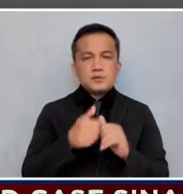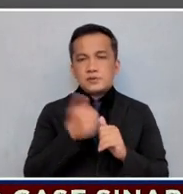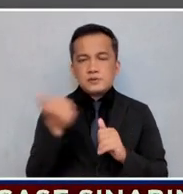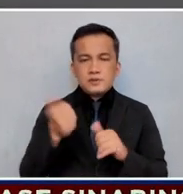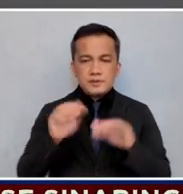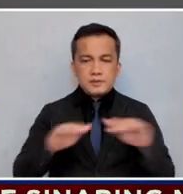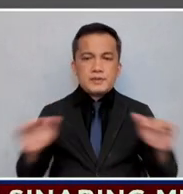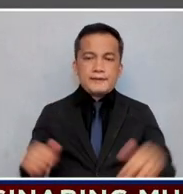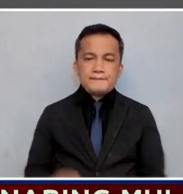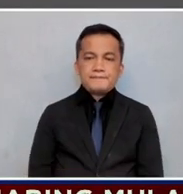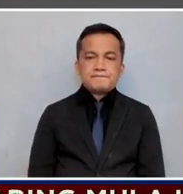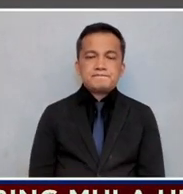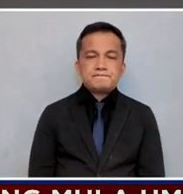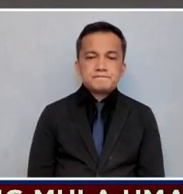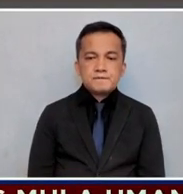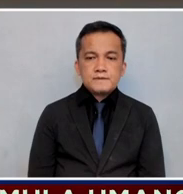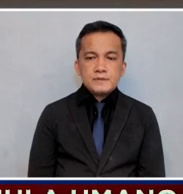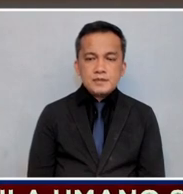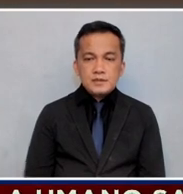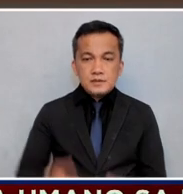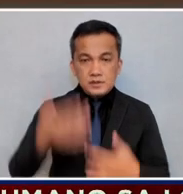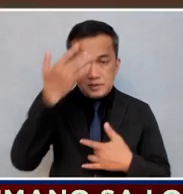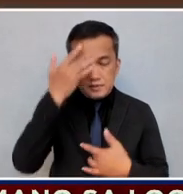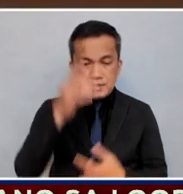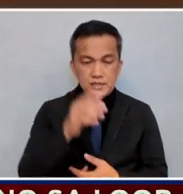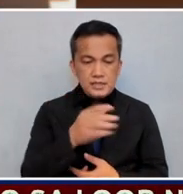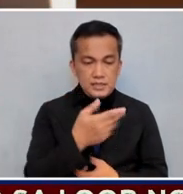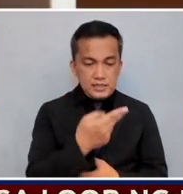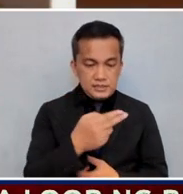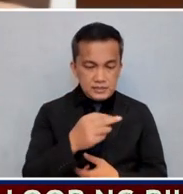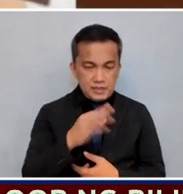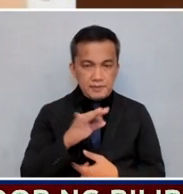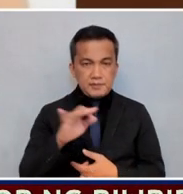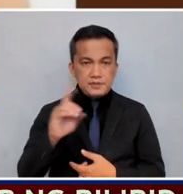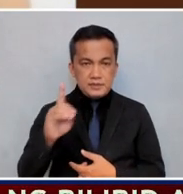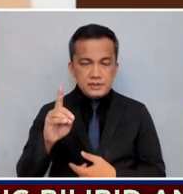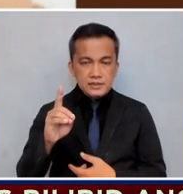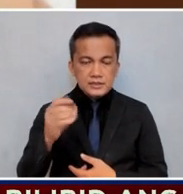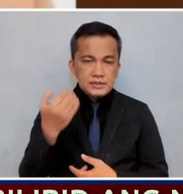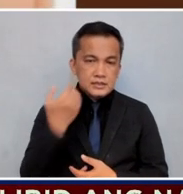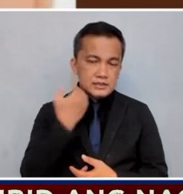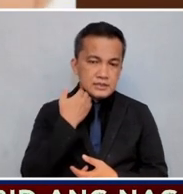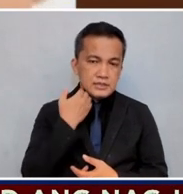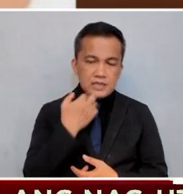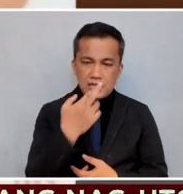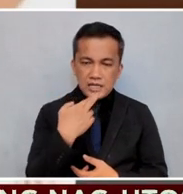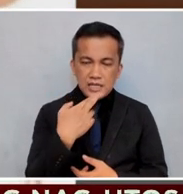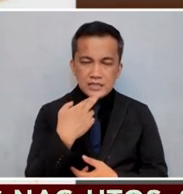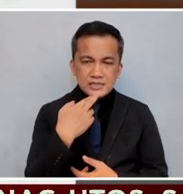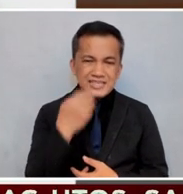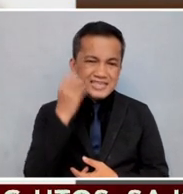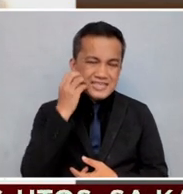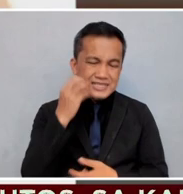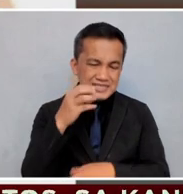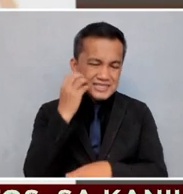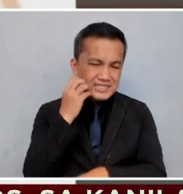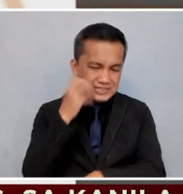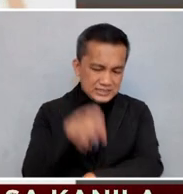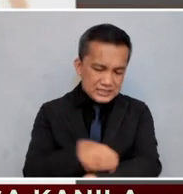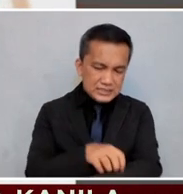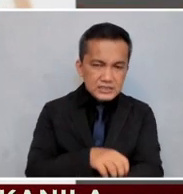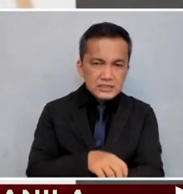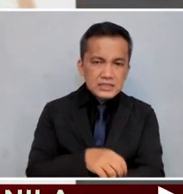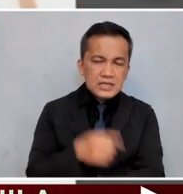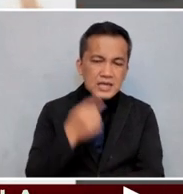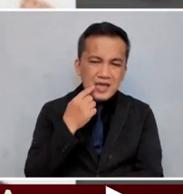bata. Ilan sa sintomas ng HFMD ay ang lagnat, mapupulang rashes na minsan ay may kasamang tubig,